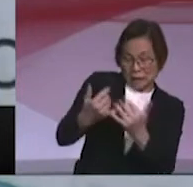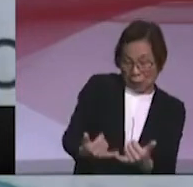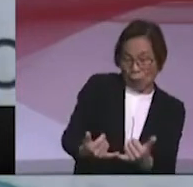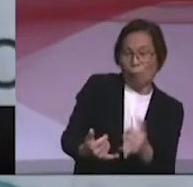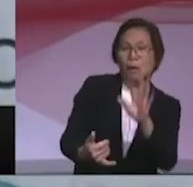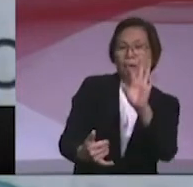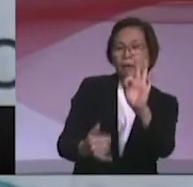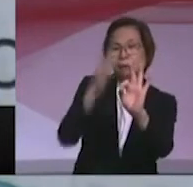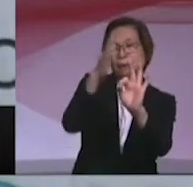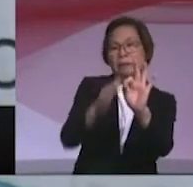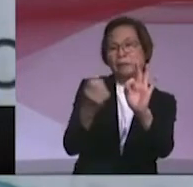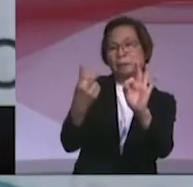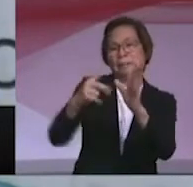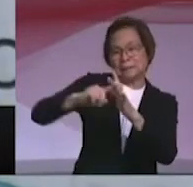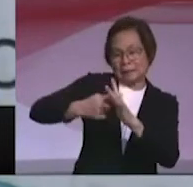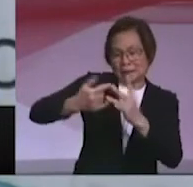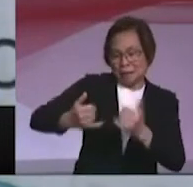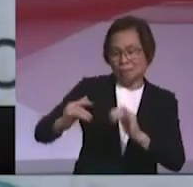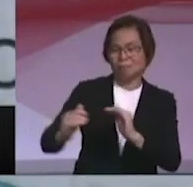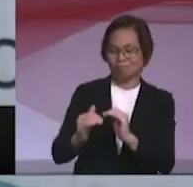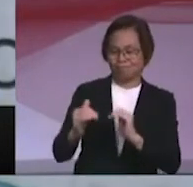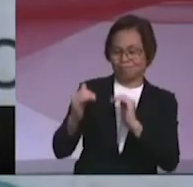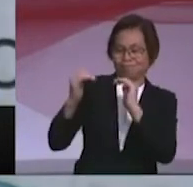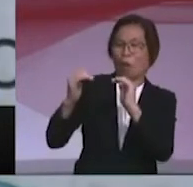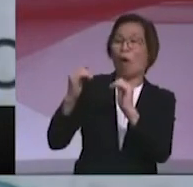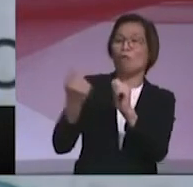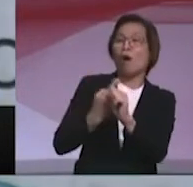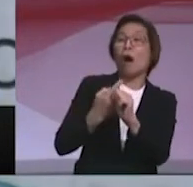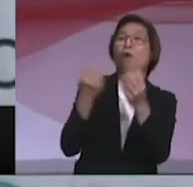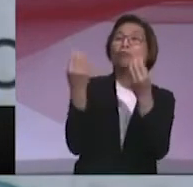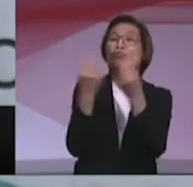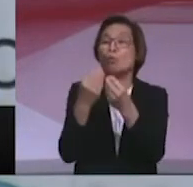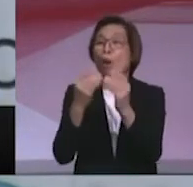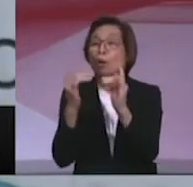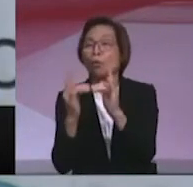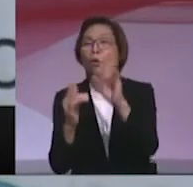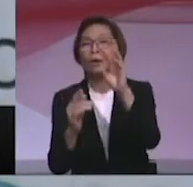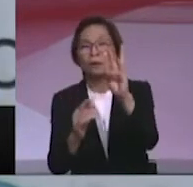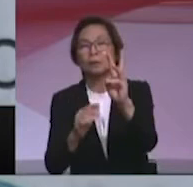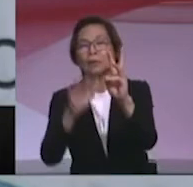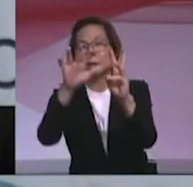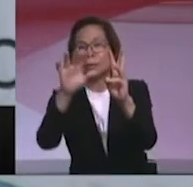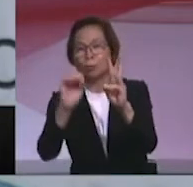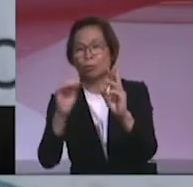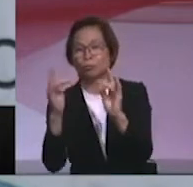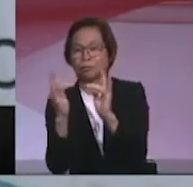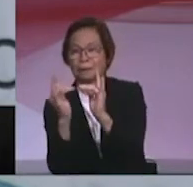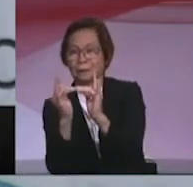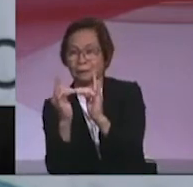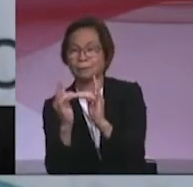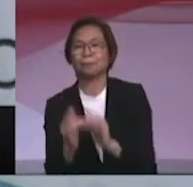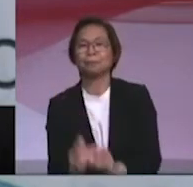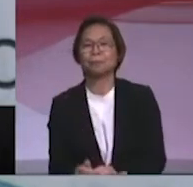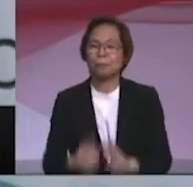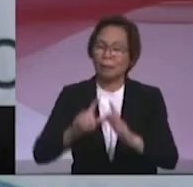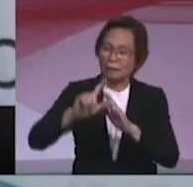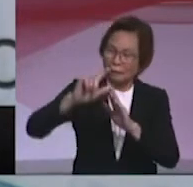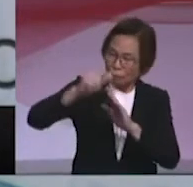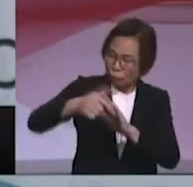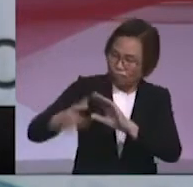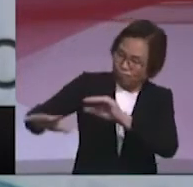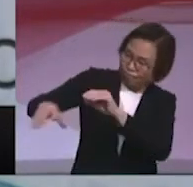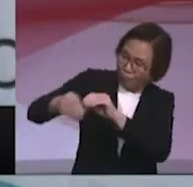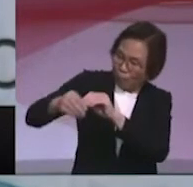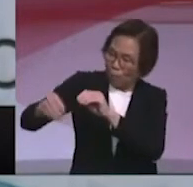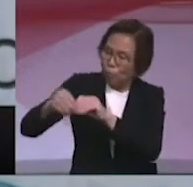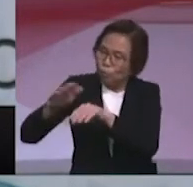iaitu 9 Disember 2020, dengan kapasiti sebanyak 650 buah katil yang kemudian akan